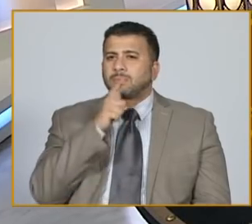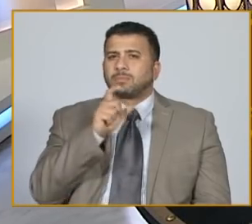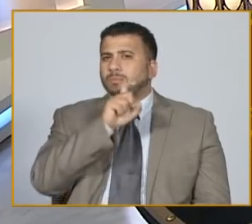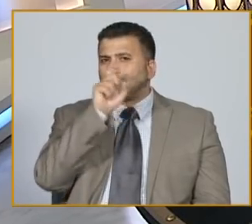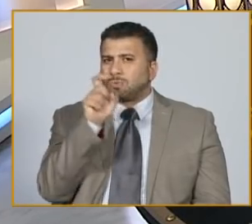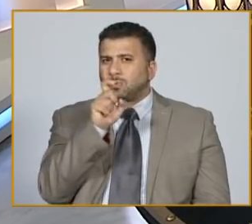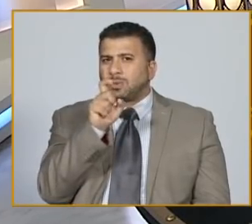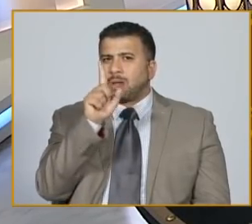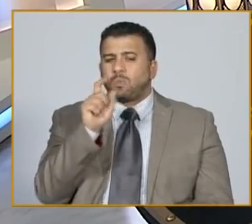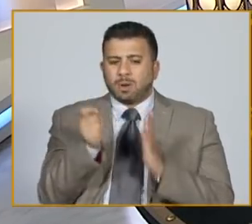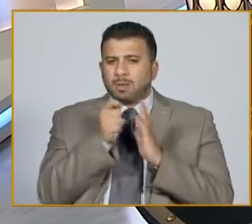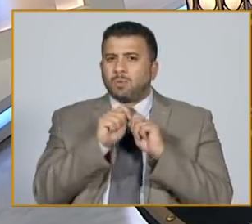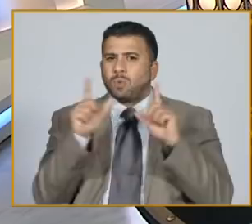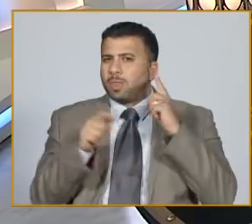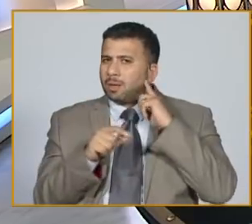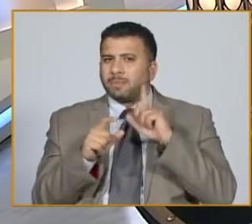والسؤال الثاني، أها،